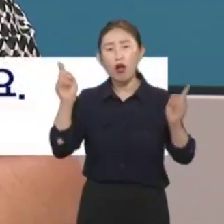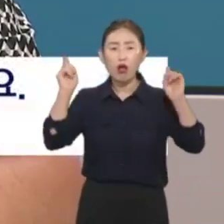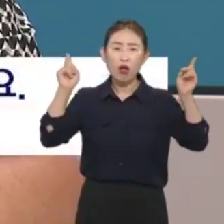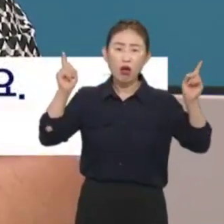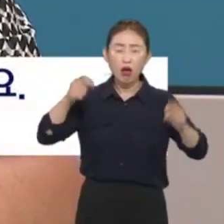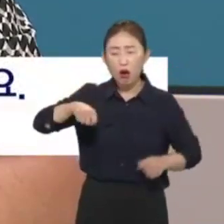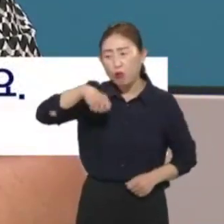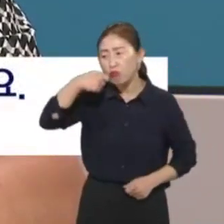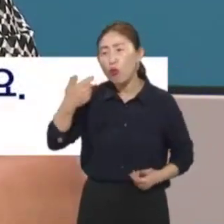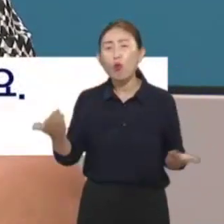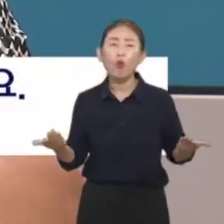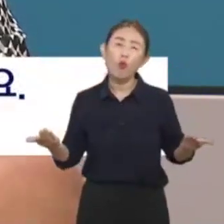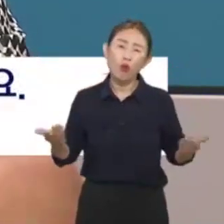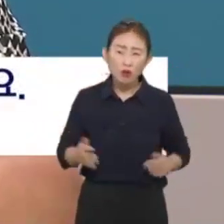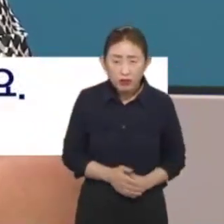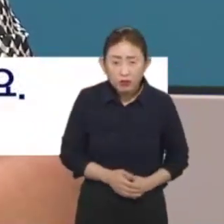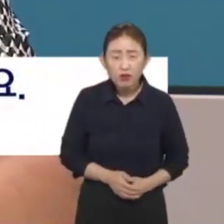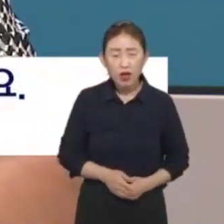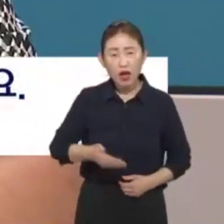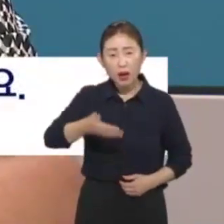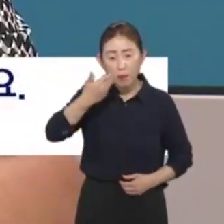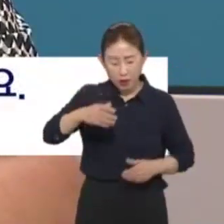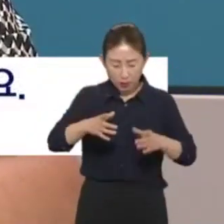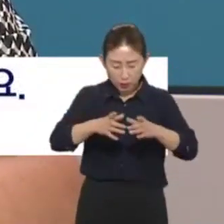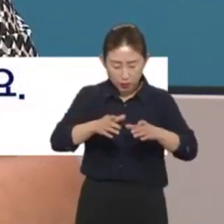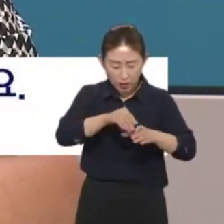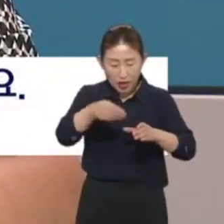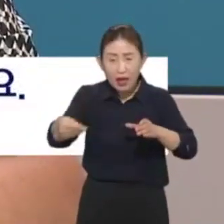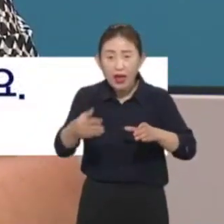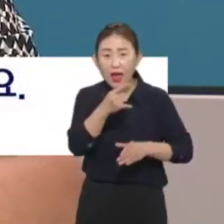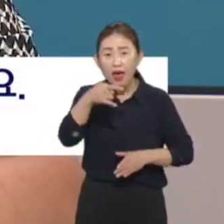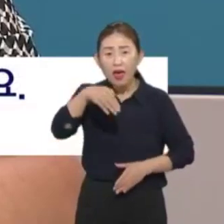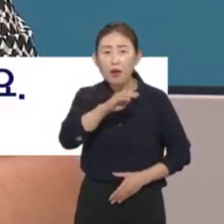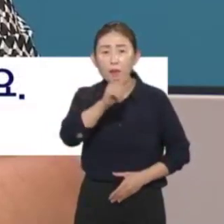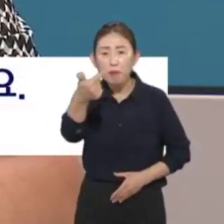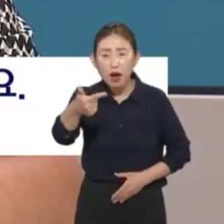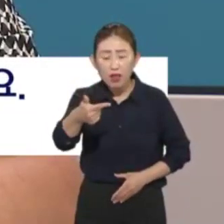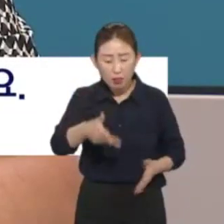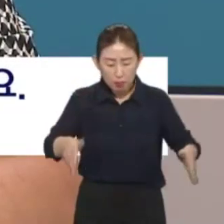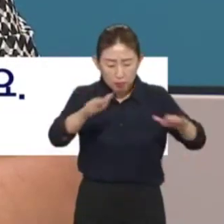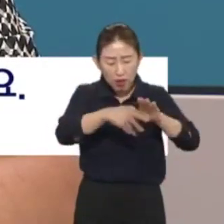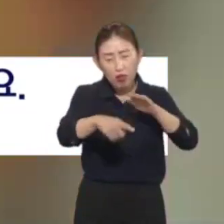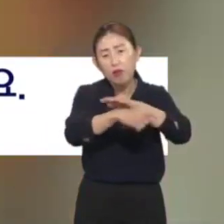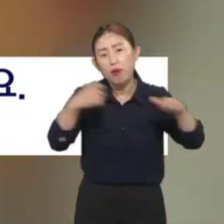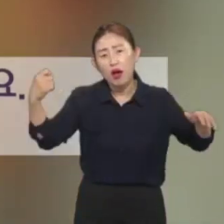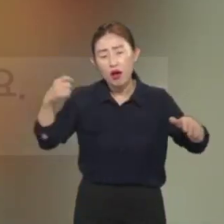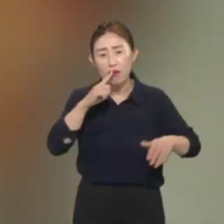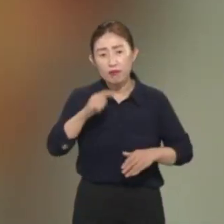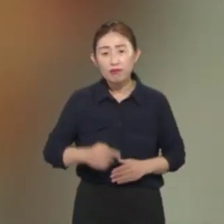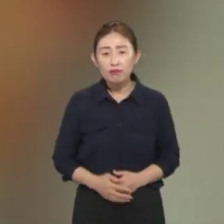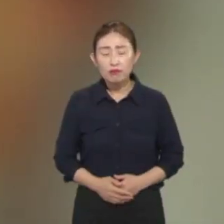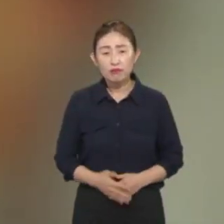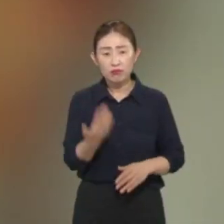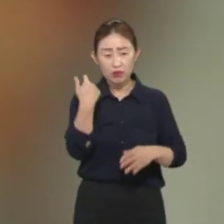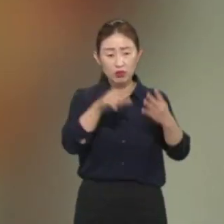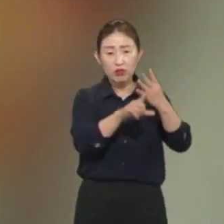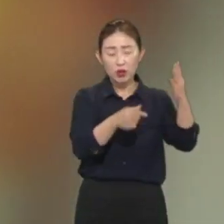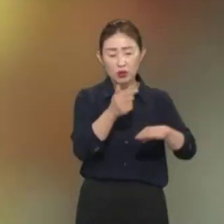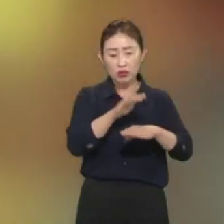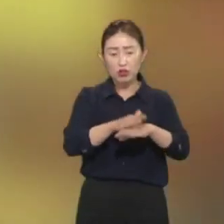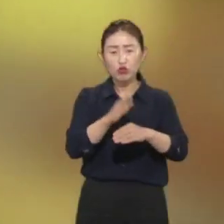햇반이라는 그 택배도 그 박스로 남의 것을 좀 훔쳐왔어요. 그 정도로 먹고 살기 힘들고 그렇게. 지난 4월에도